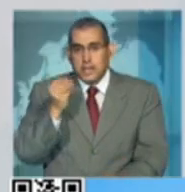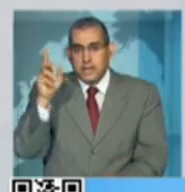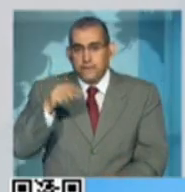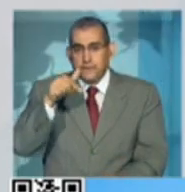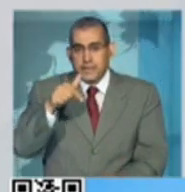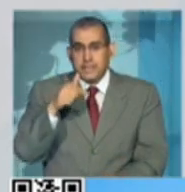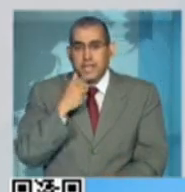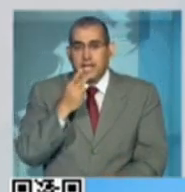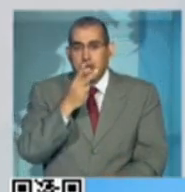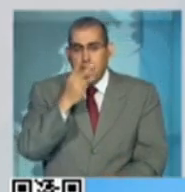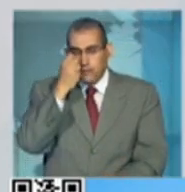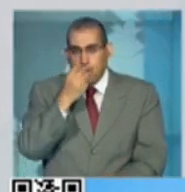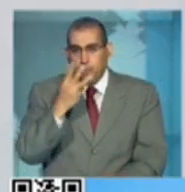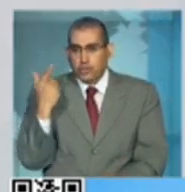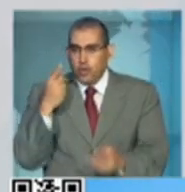بتاريخ